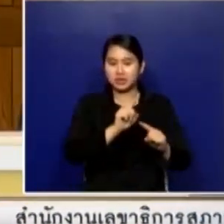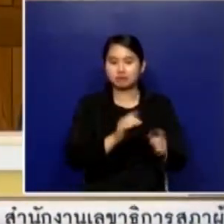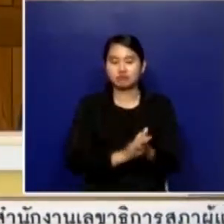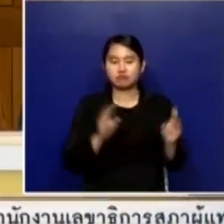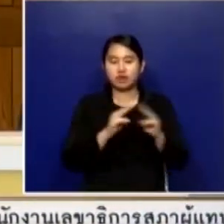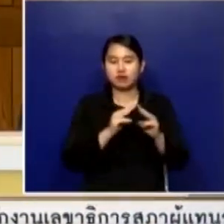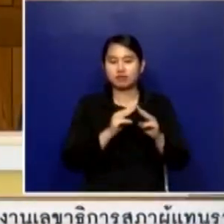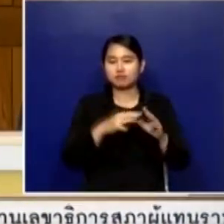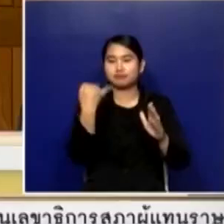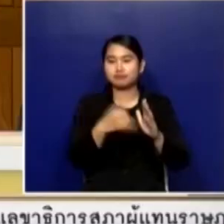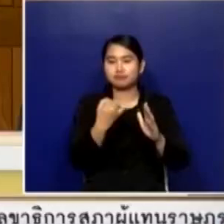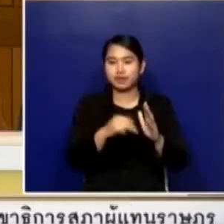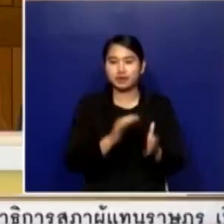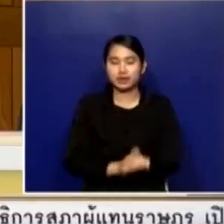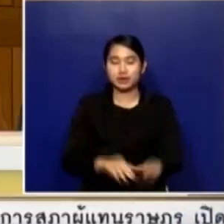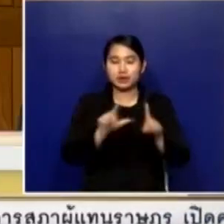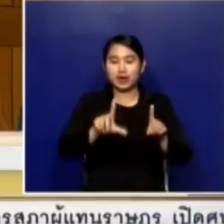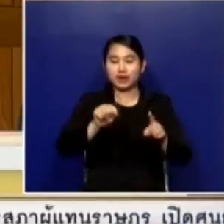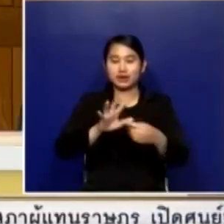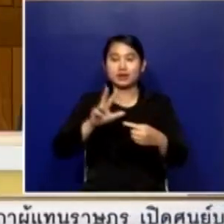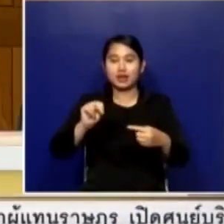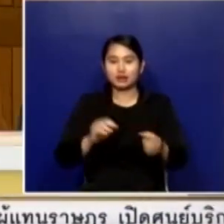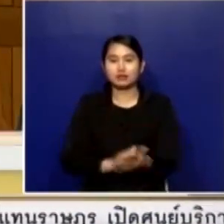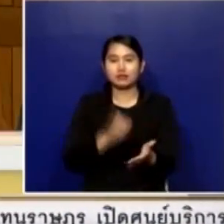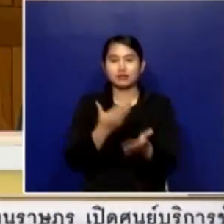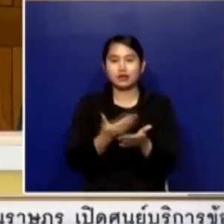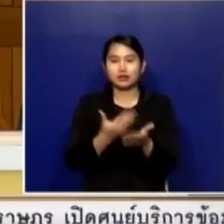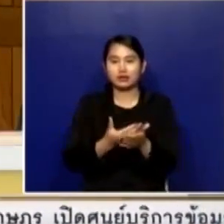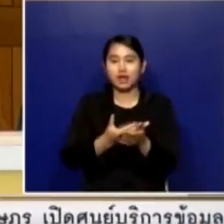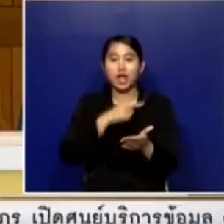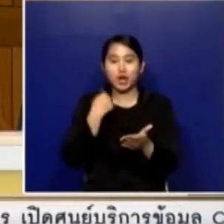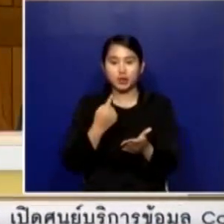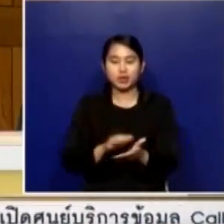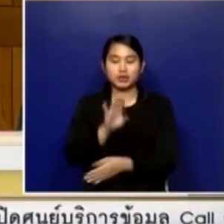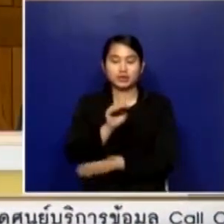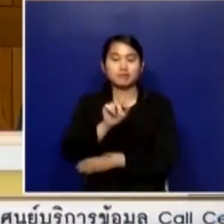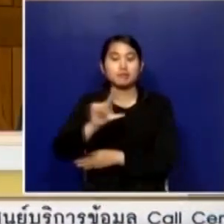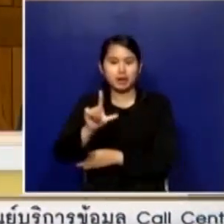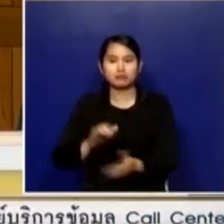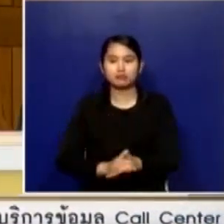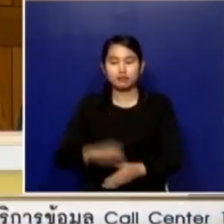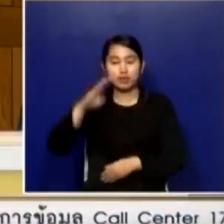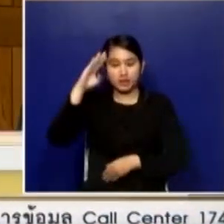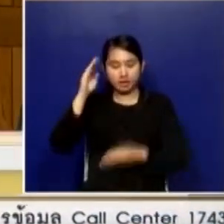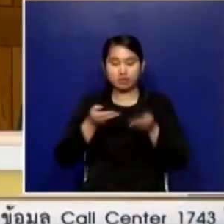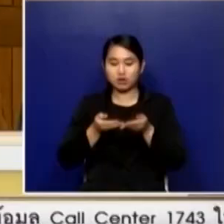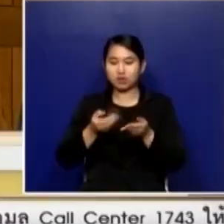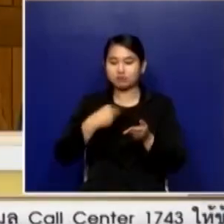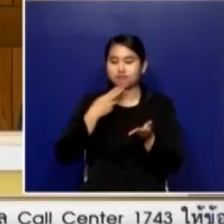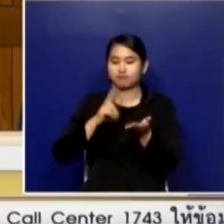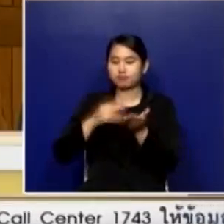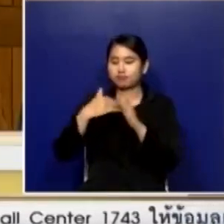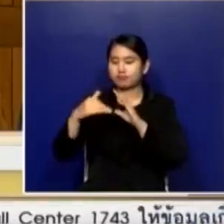อ่ะไม่มีสาระสำคัญใดๆที่ต้องน่าห่วงสำหรับการตั้งข้อสังเกตคือความเสี่ยงก็ถือเป็นเรื่องปกติหมดเลย ครับผม แต่ส่ว